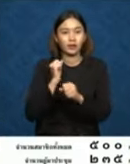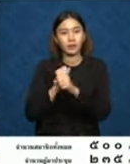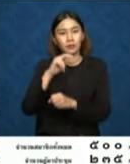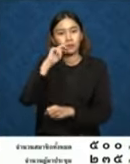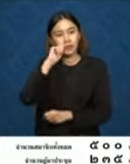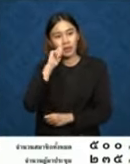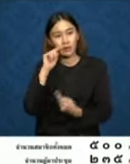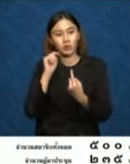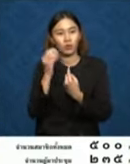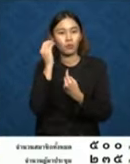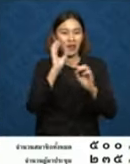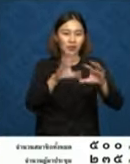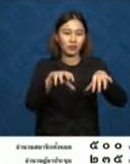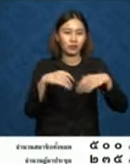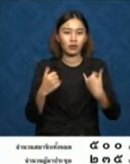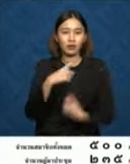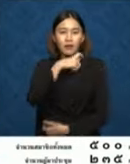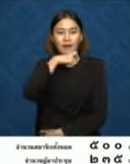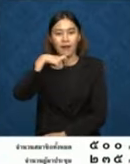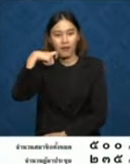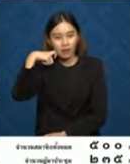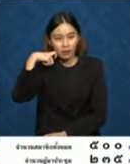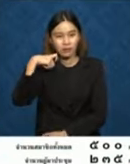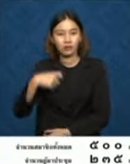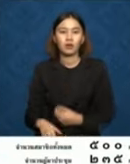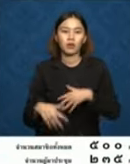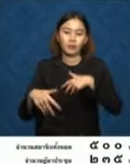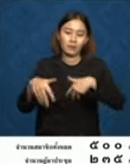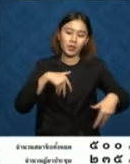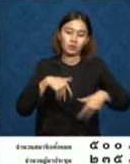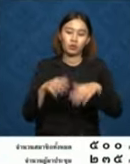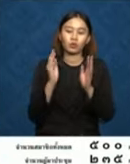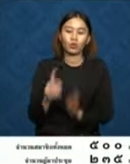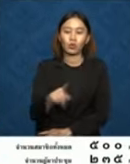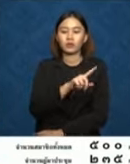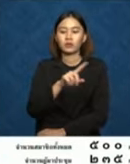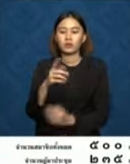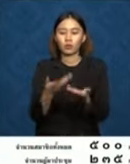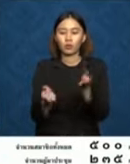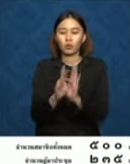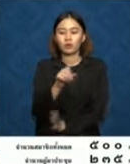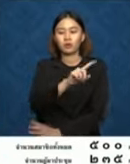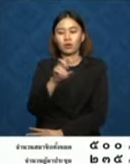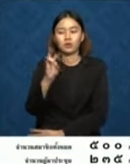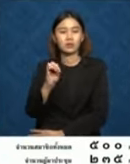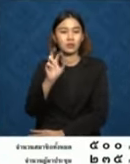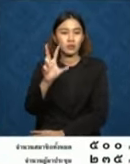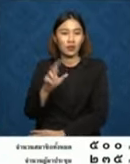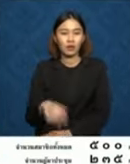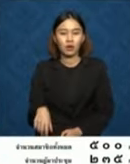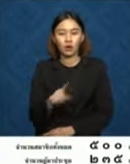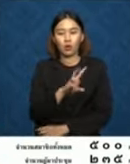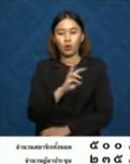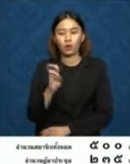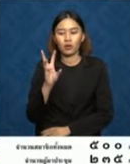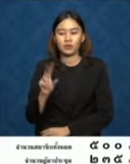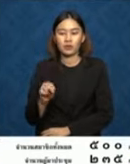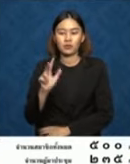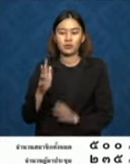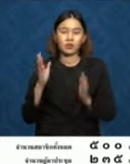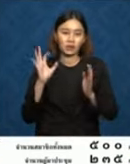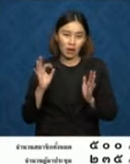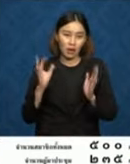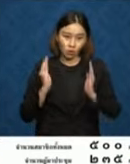ประปาหมู่บ้านเริ่มแห้งขอดพี่น้องประชาชน173ครัวเรือน639คนต้